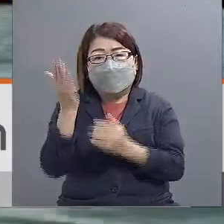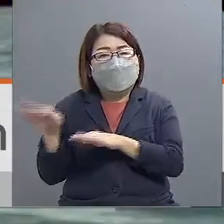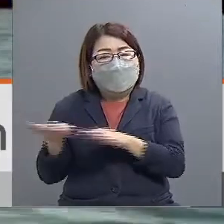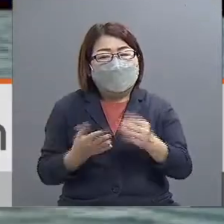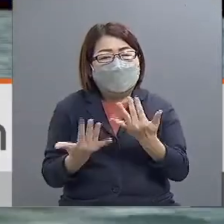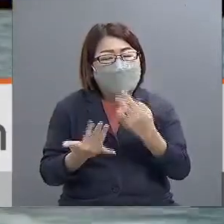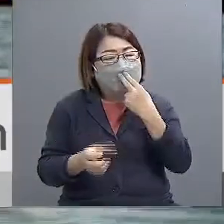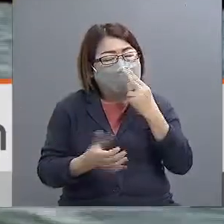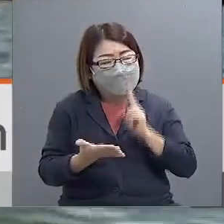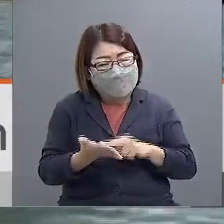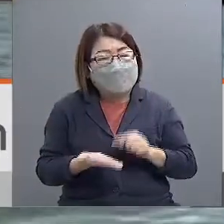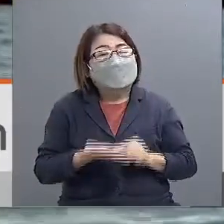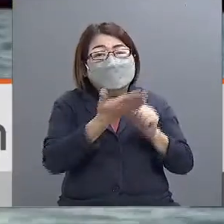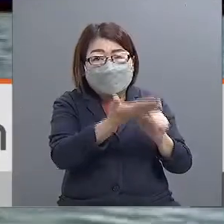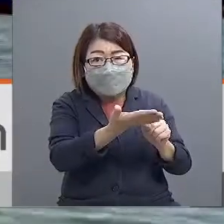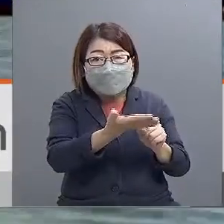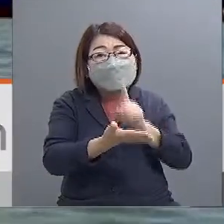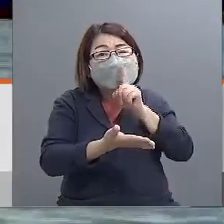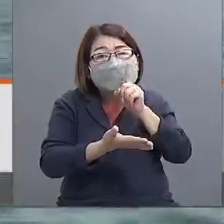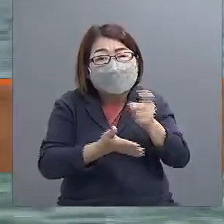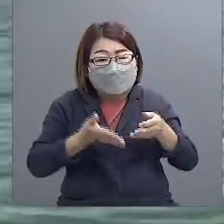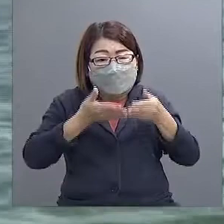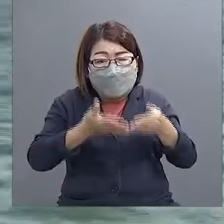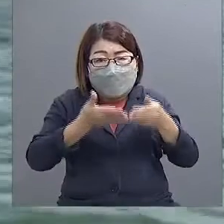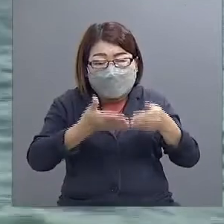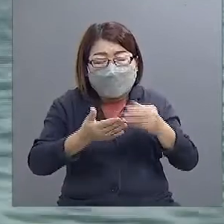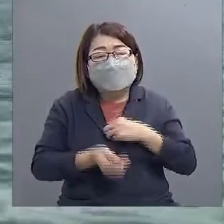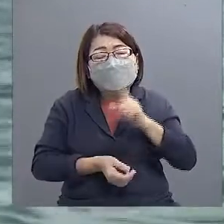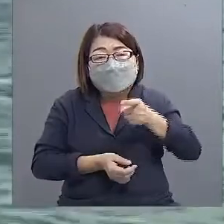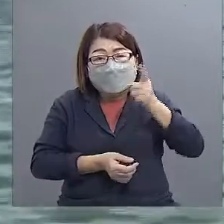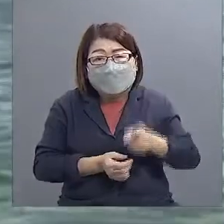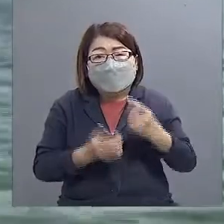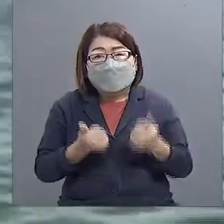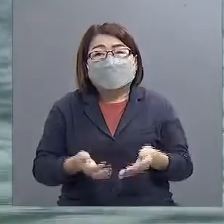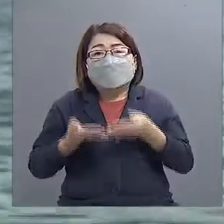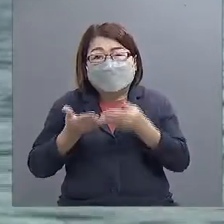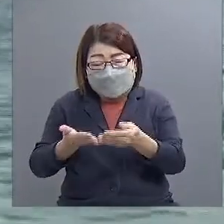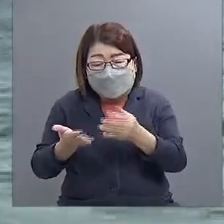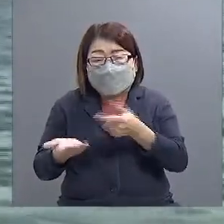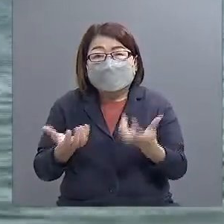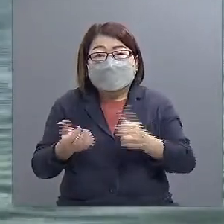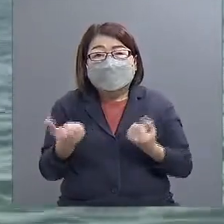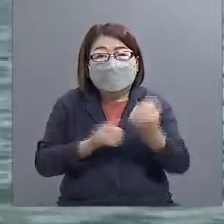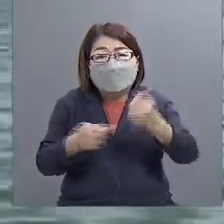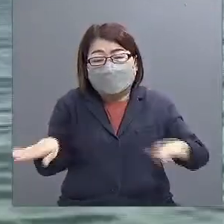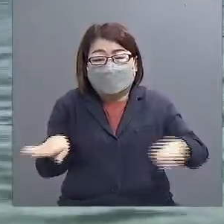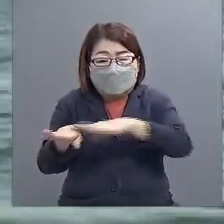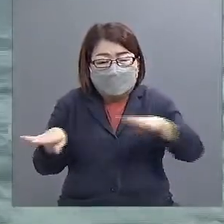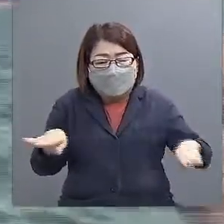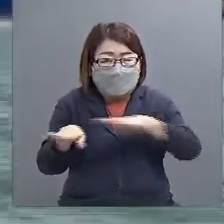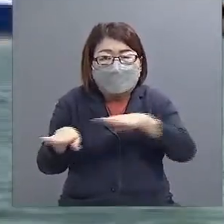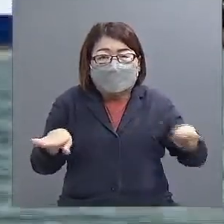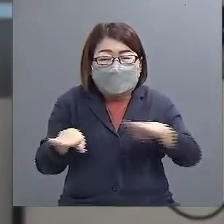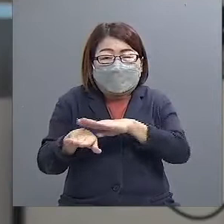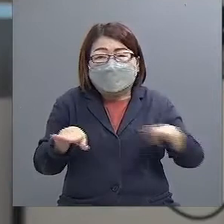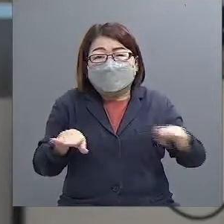ลาถึงข้อเท็จจริงกรณีมีการขึ้นลงของรถบรรทุกเที่ยวละไม่น้อยกว่า60คันค่ะ